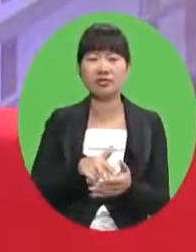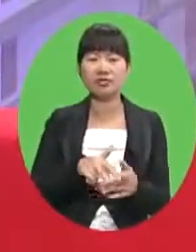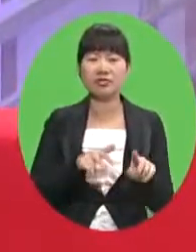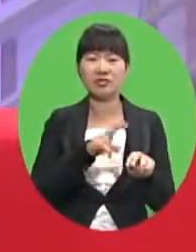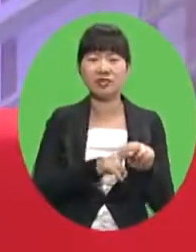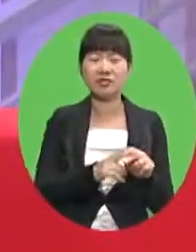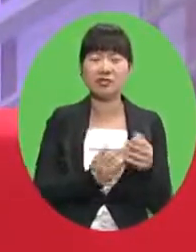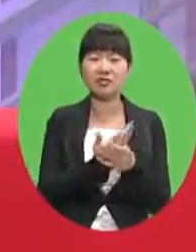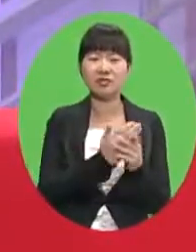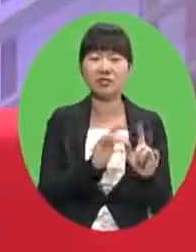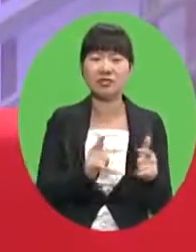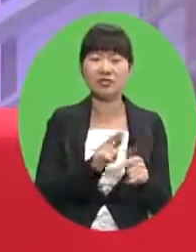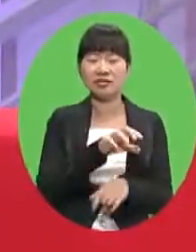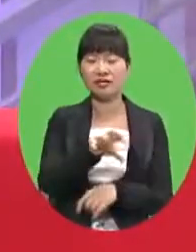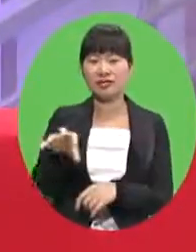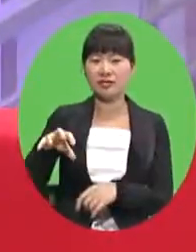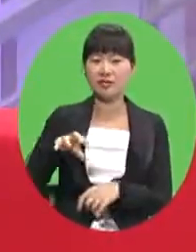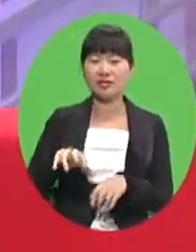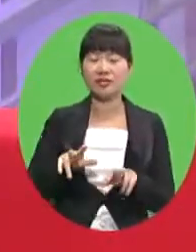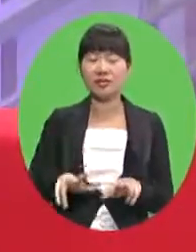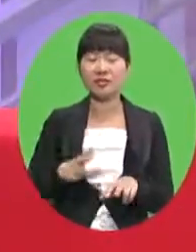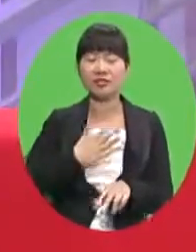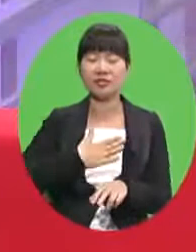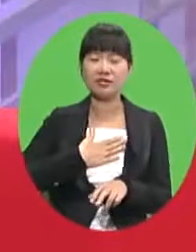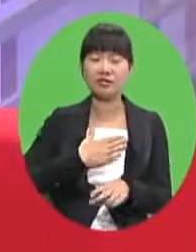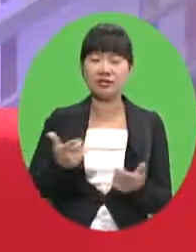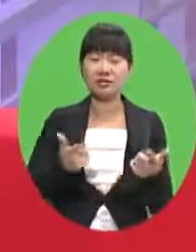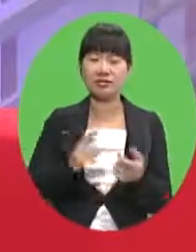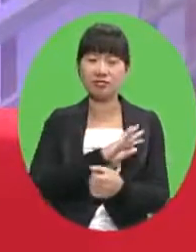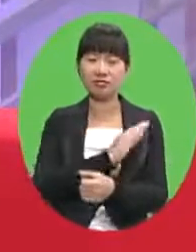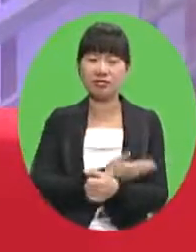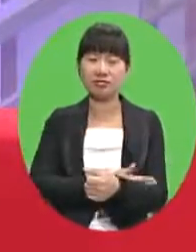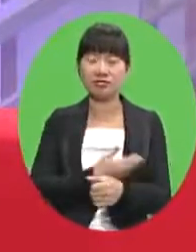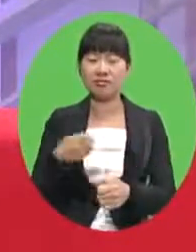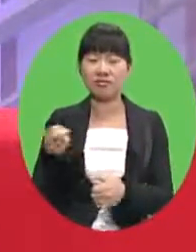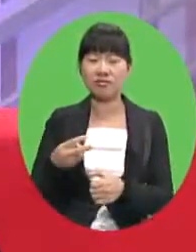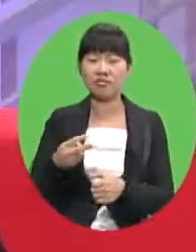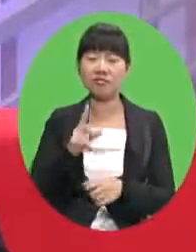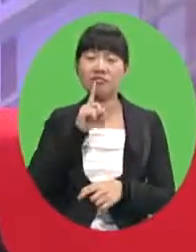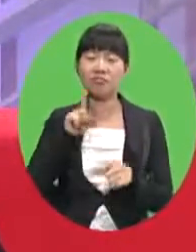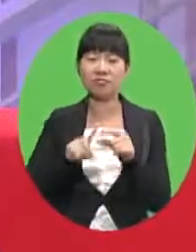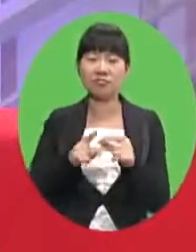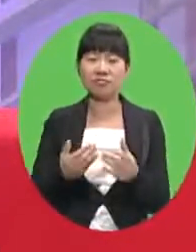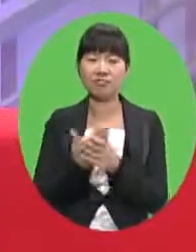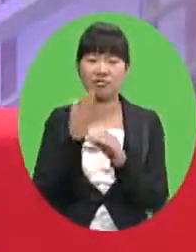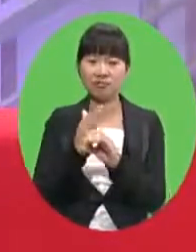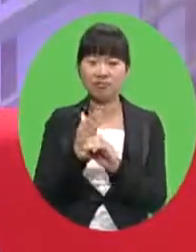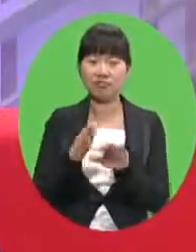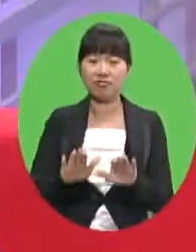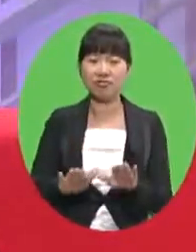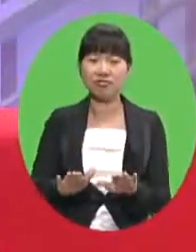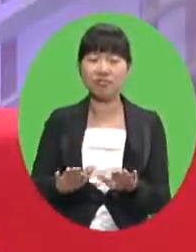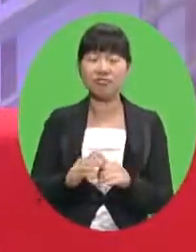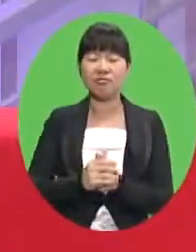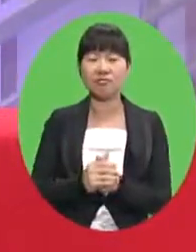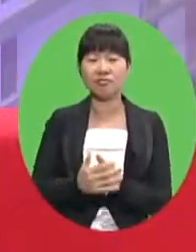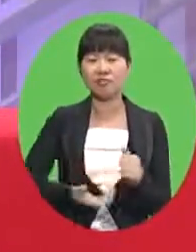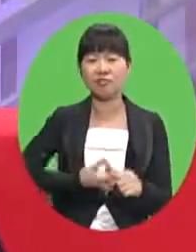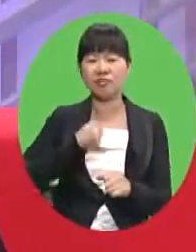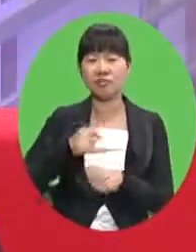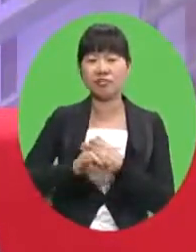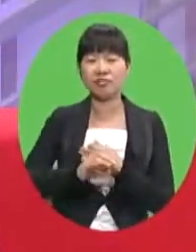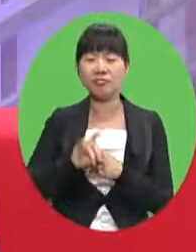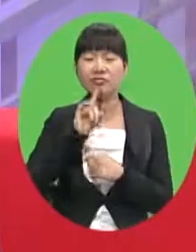군데에서 일어나는 게 아니고 여기저기에 뭐 정서적인 조절 능력이라든지 또는 언어가 발달하는 중에 당한 어떤